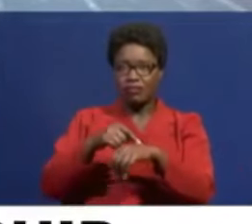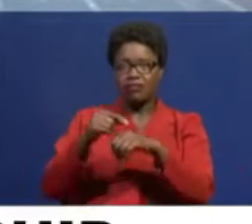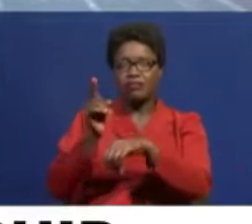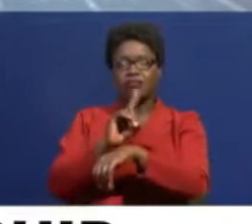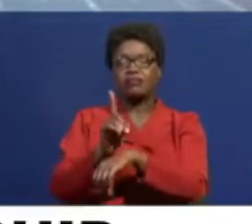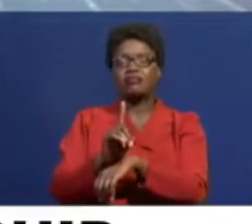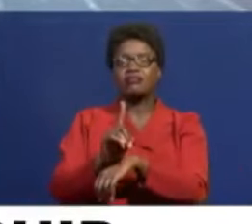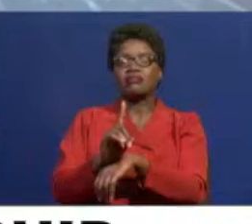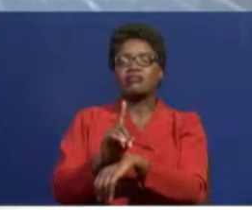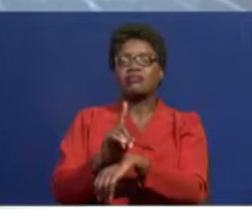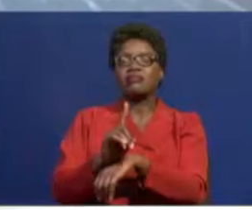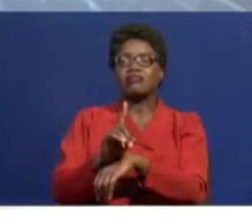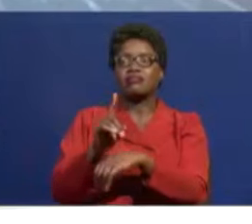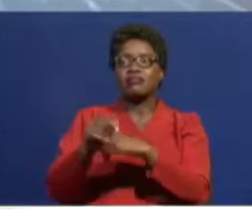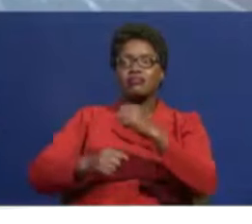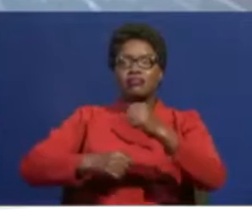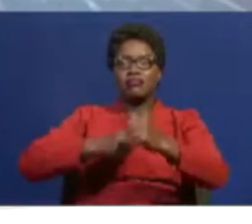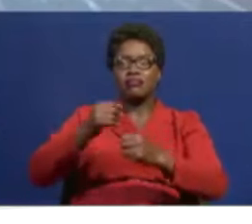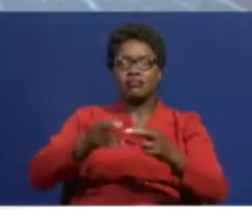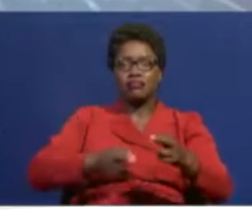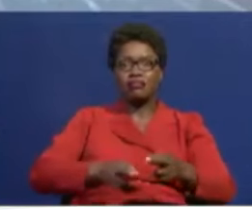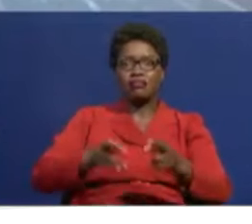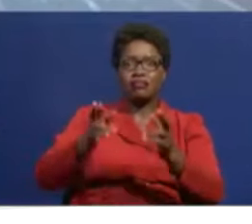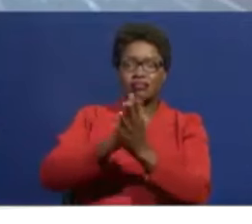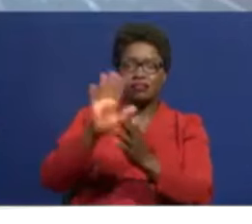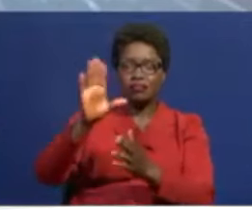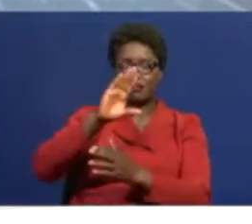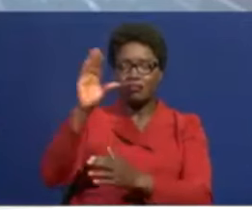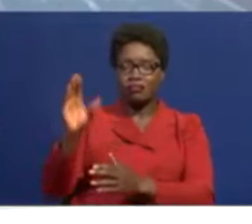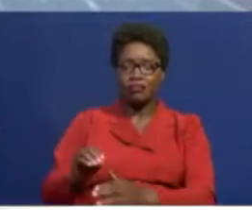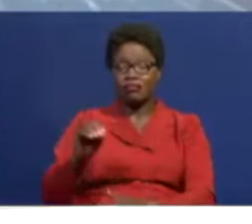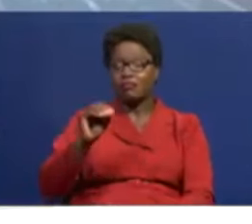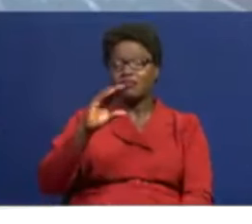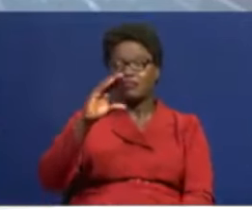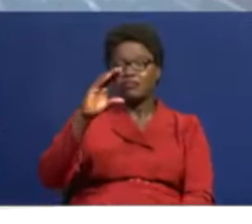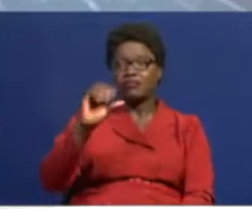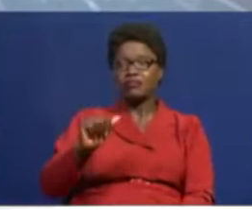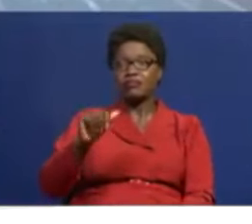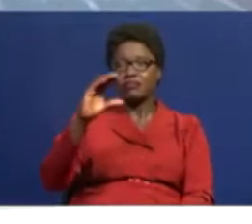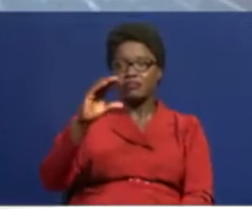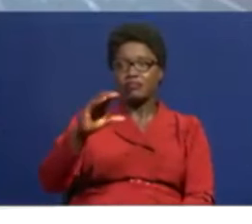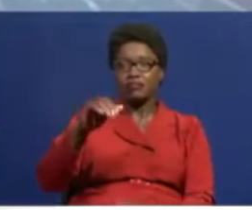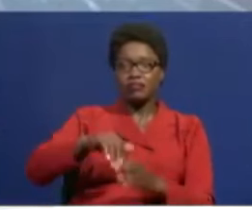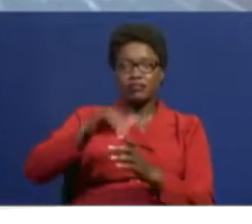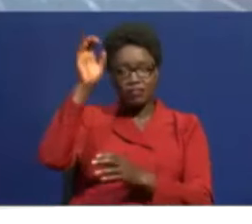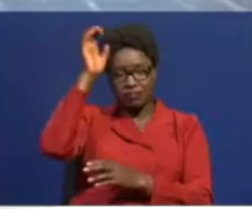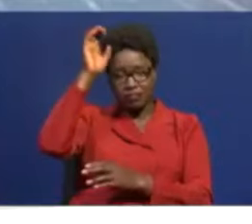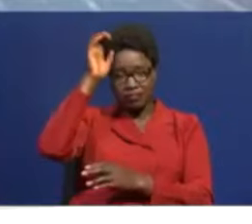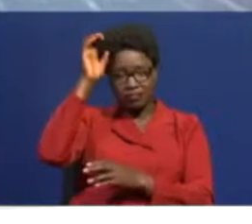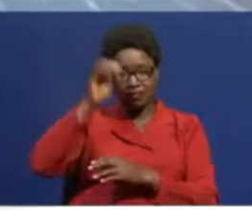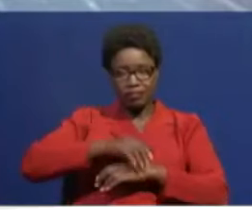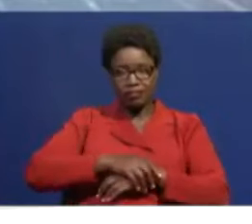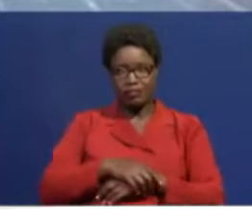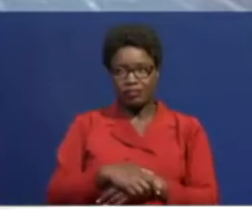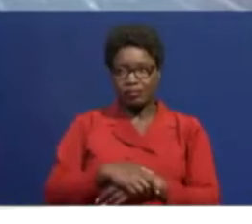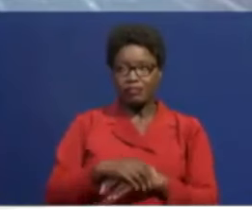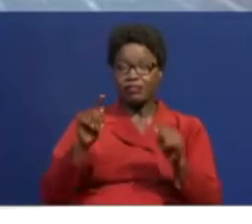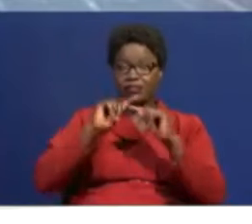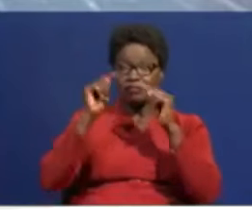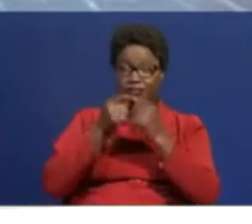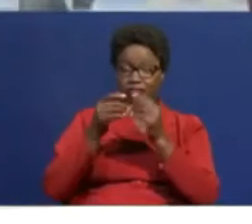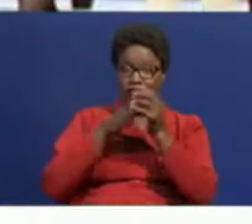6 kwenye mashindano ya mbio za baiskeli za barabarani za Afrika za CAC zinazoendelea mjini Eldoret. Timu